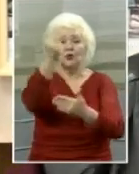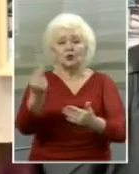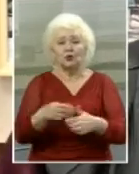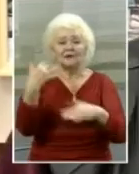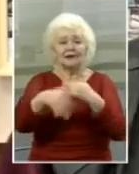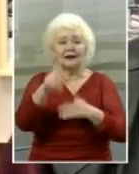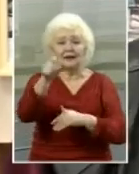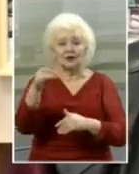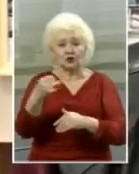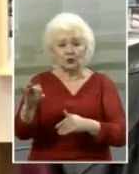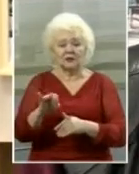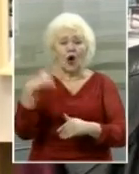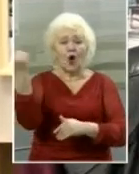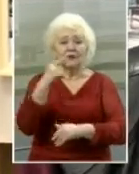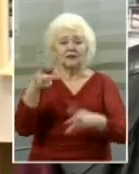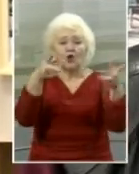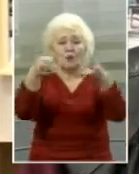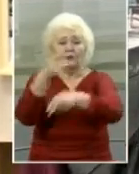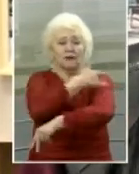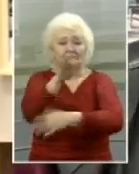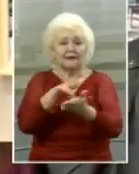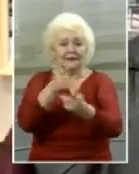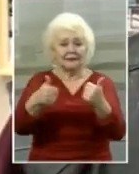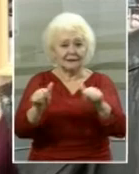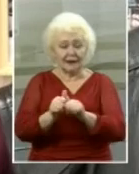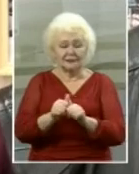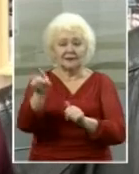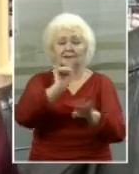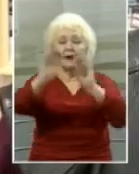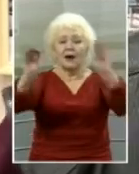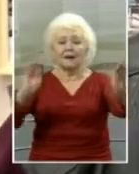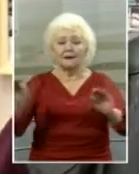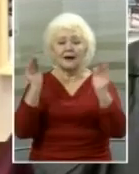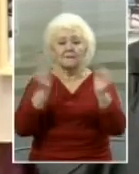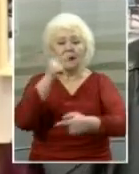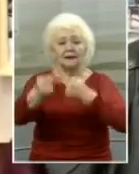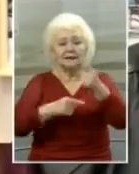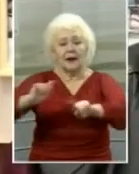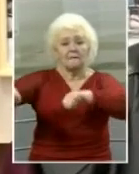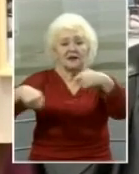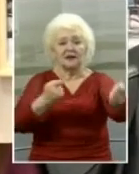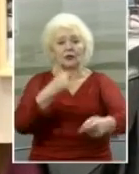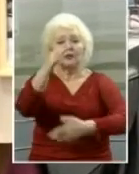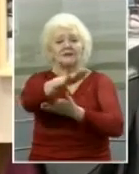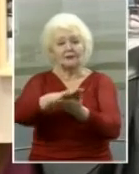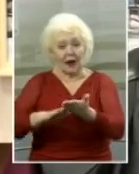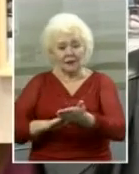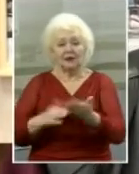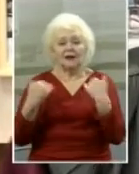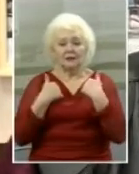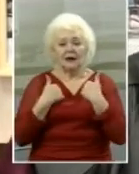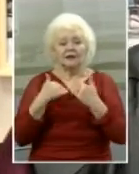херсонских в областном онкологическом центре. Там у них галерея. И вот эта маленькая традиция переходит дальше, ну, во всяком случае, в